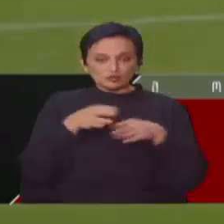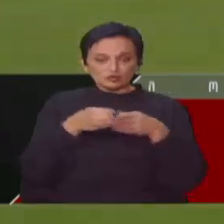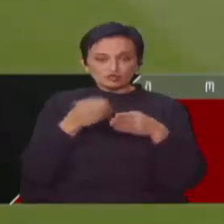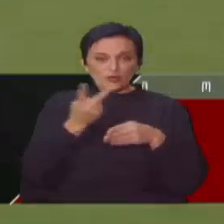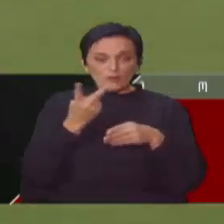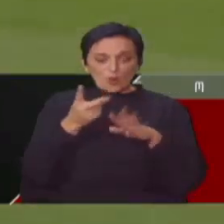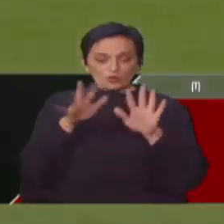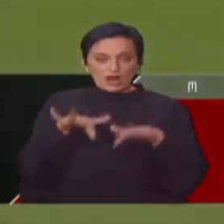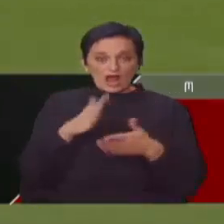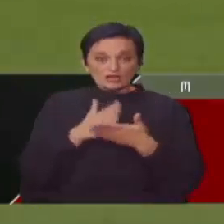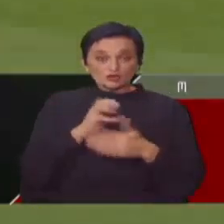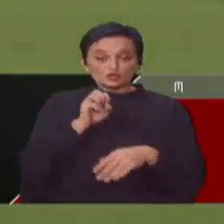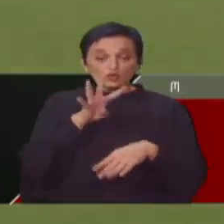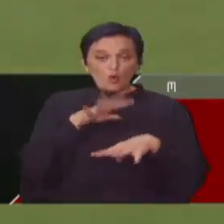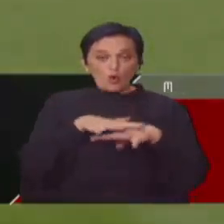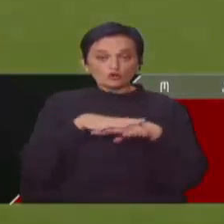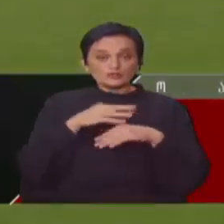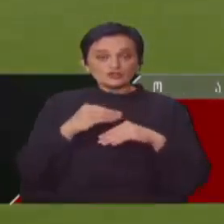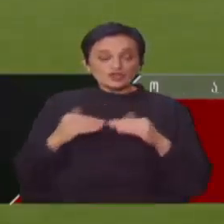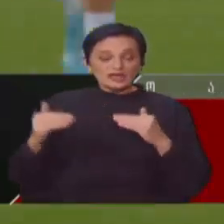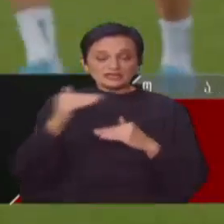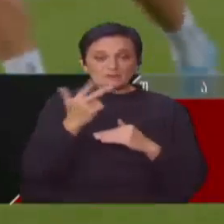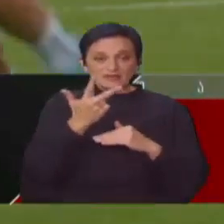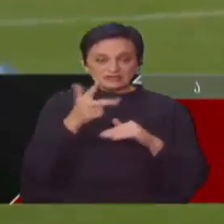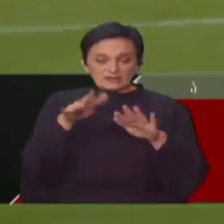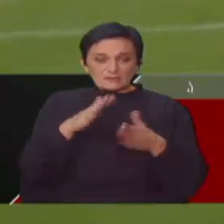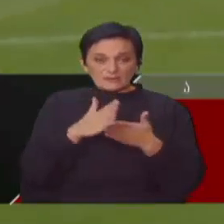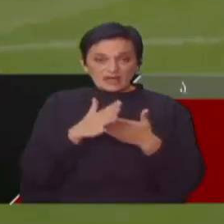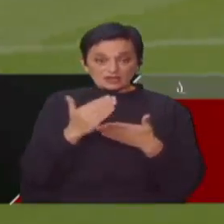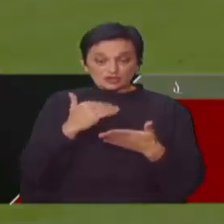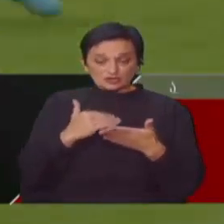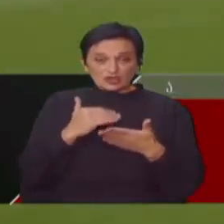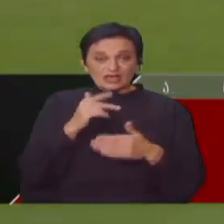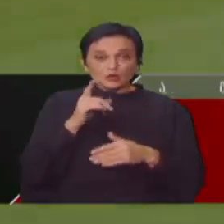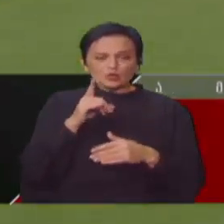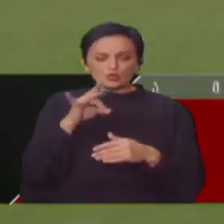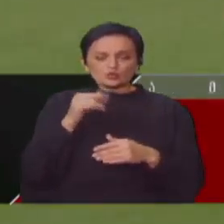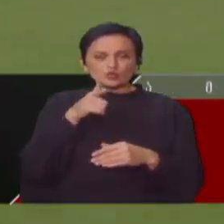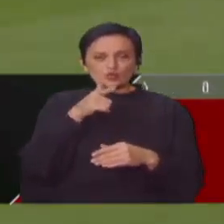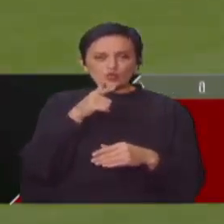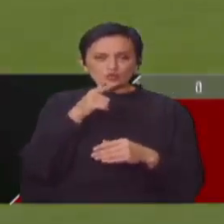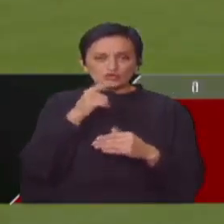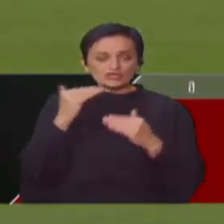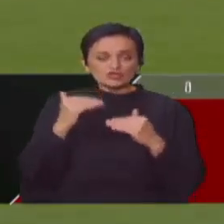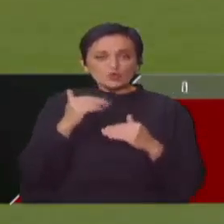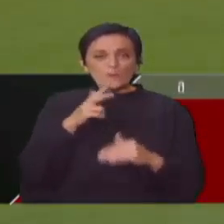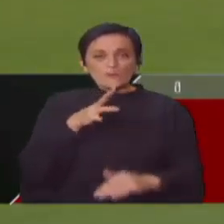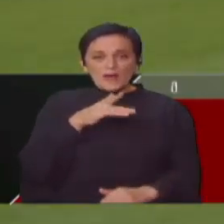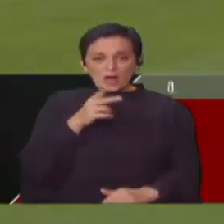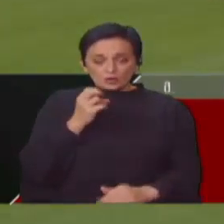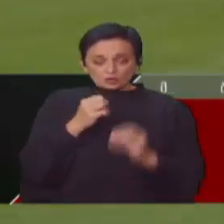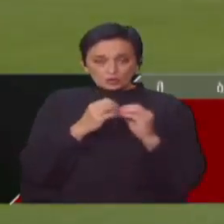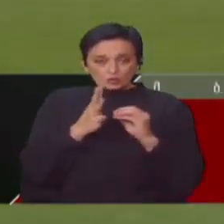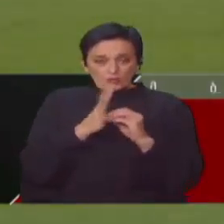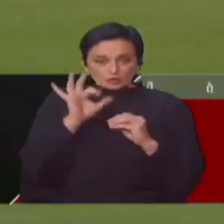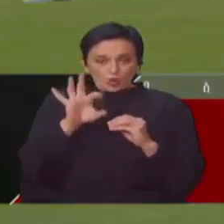მეორე ადგილზე არიან, ხოლო 14 ქული შვედეთი მესამე ადგილს იკავებს. შვედეთის შემდეგ რამაზ სვანაძის გუნდი ქუთაისში ჩრდილოეთ მაკედონიის ნაკრებს 15